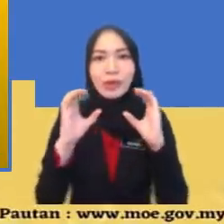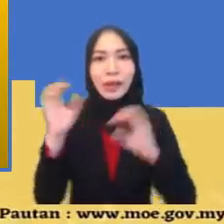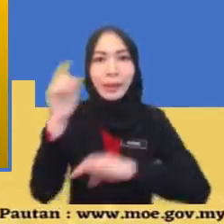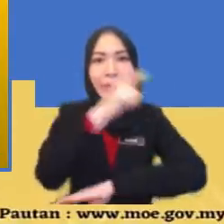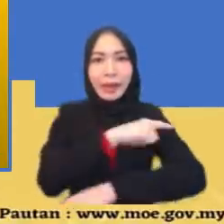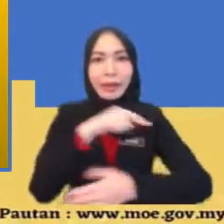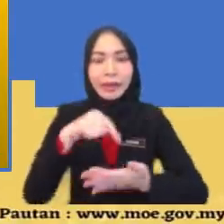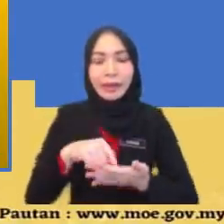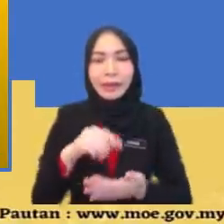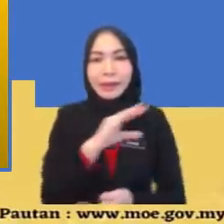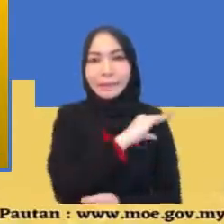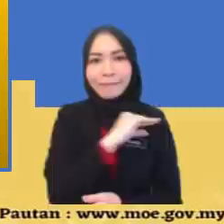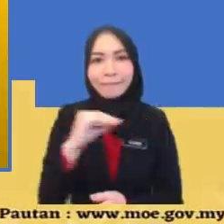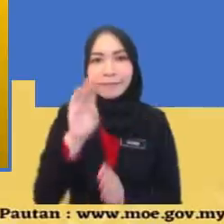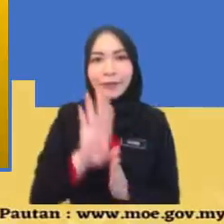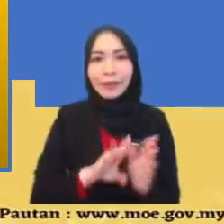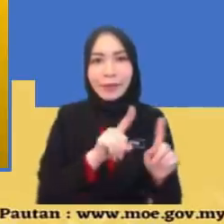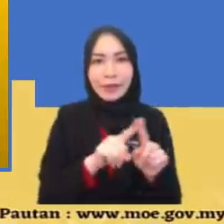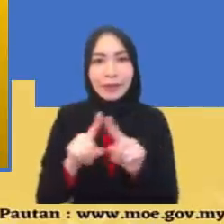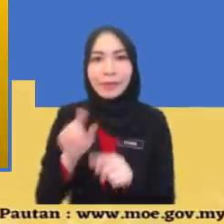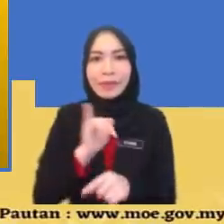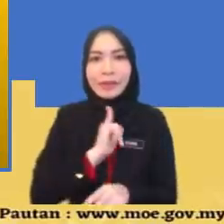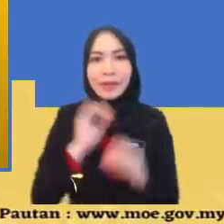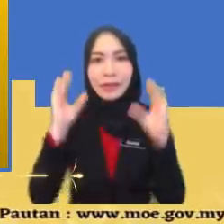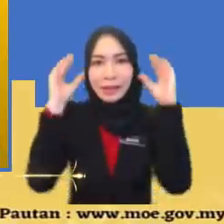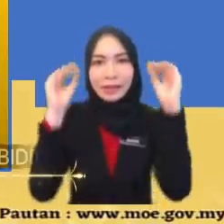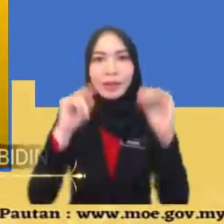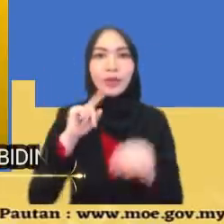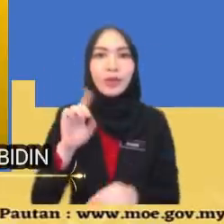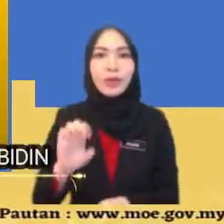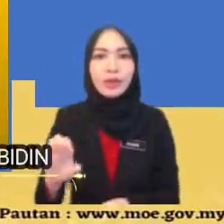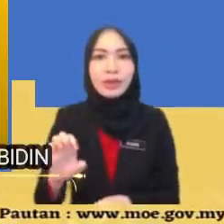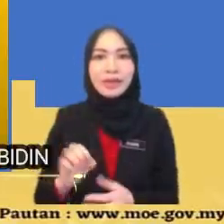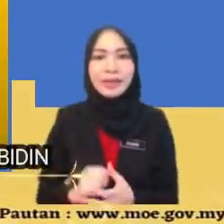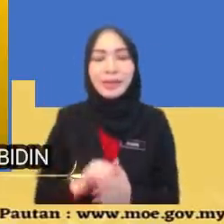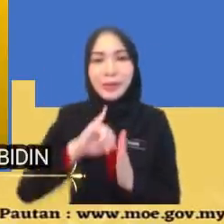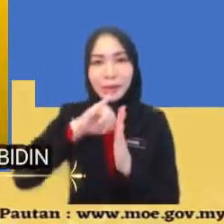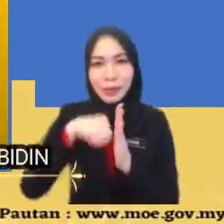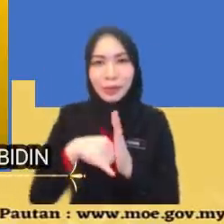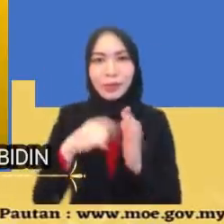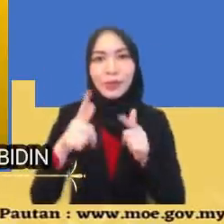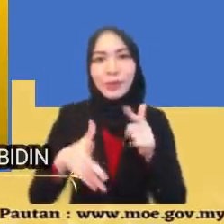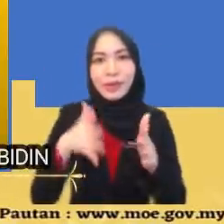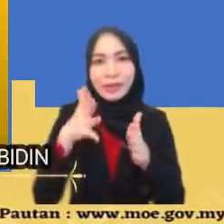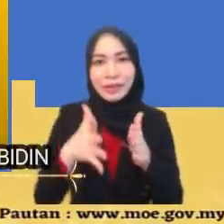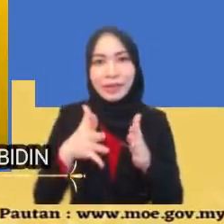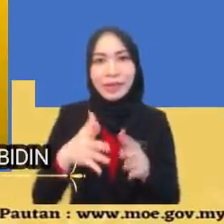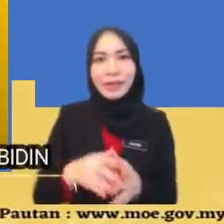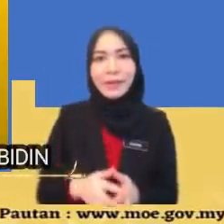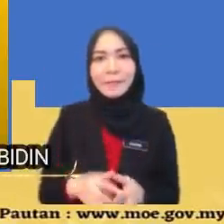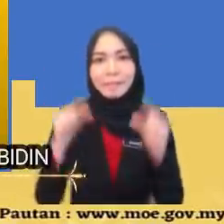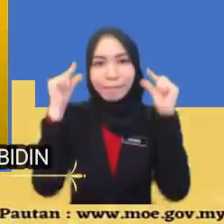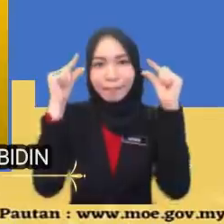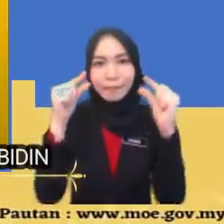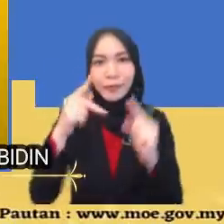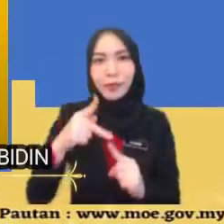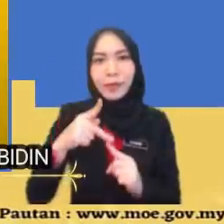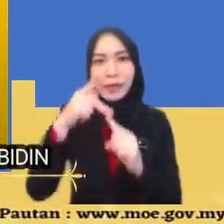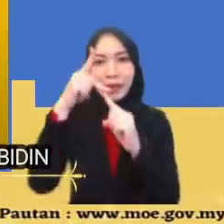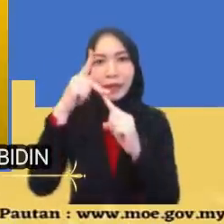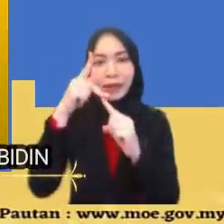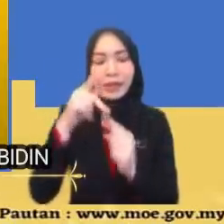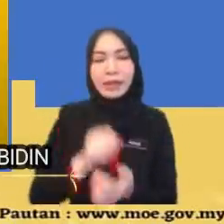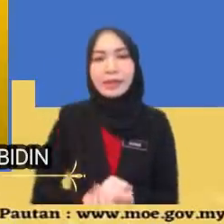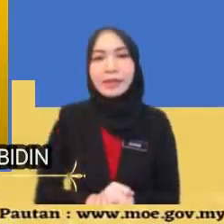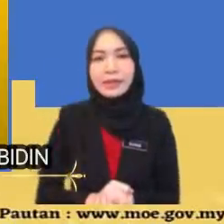dan bersama-sama saya ialah contained in 30 kepiting guru Pendidikan khas SMP purwajaya